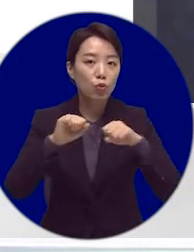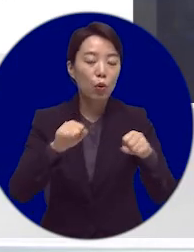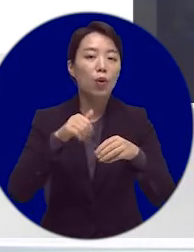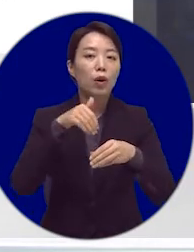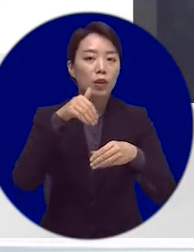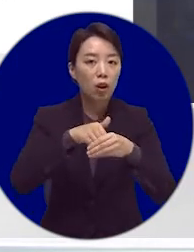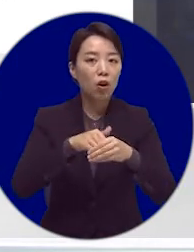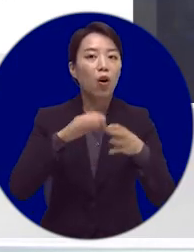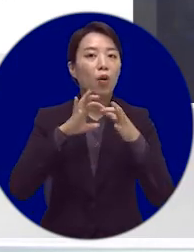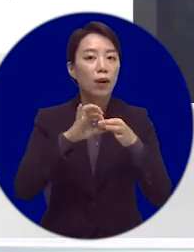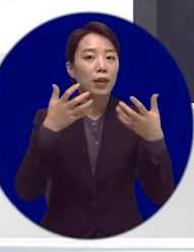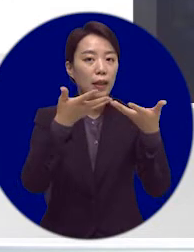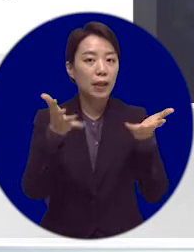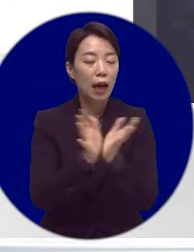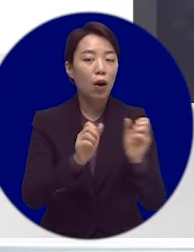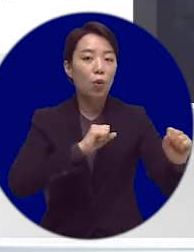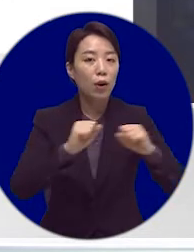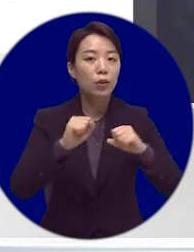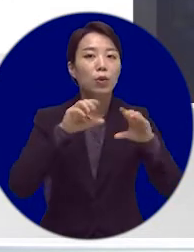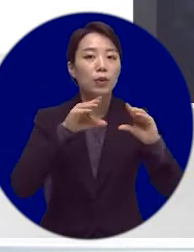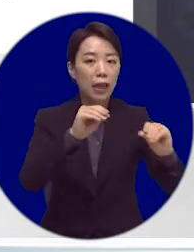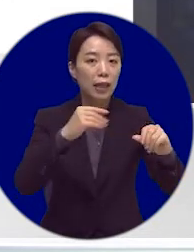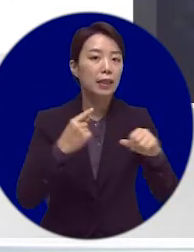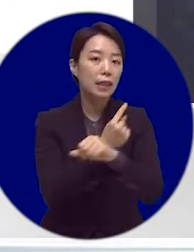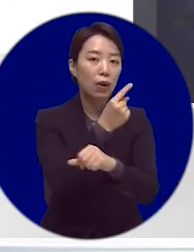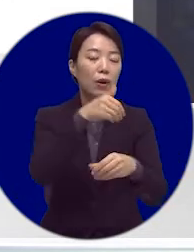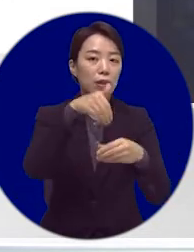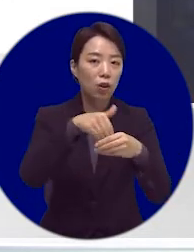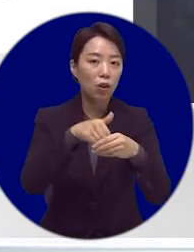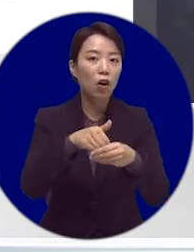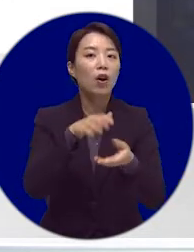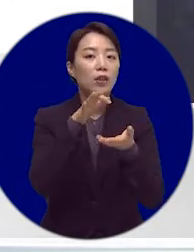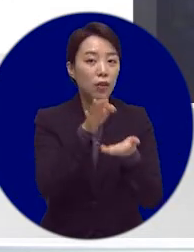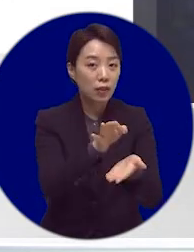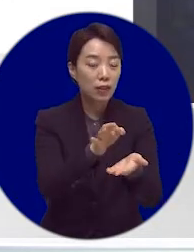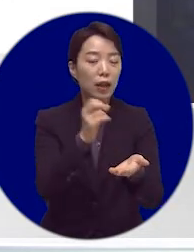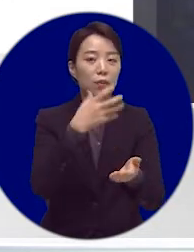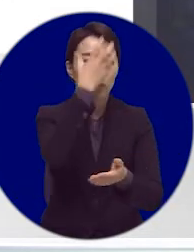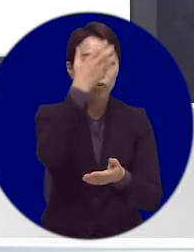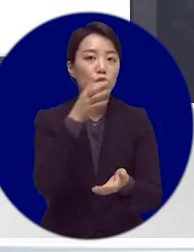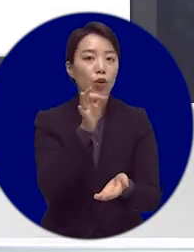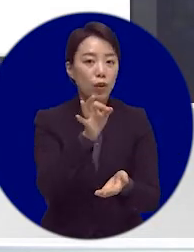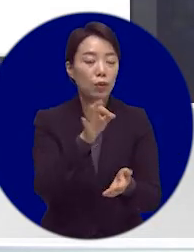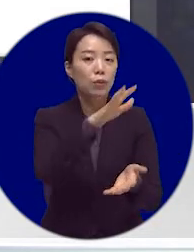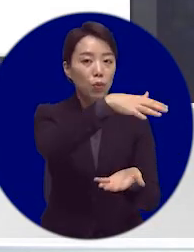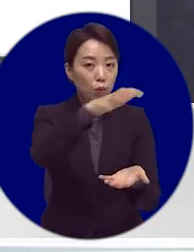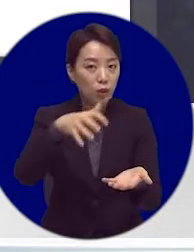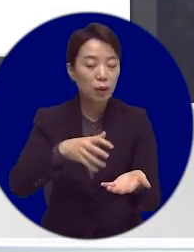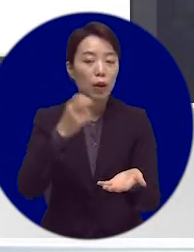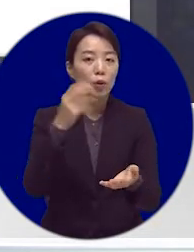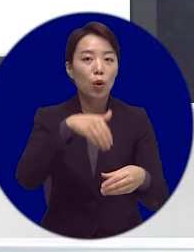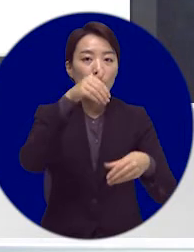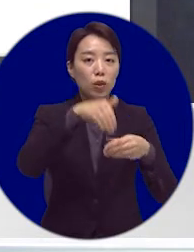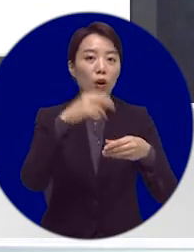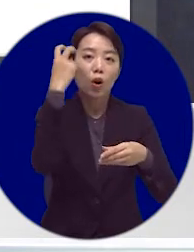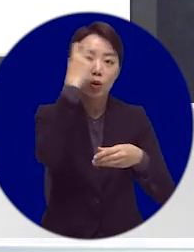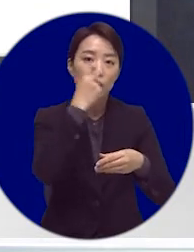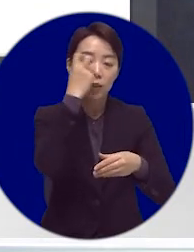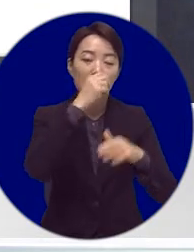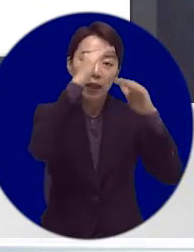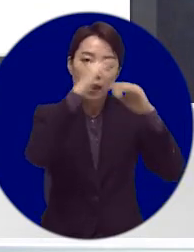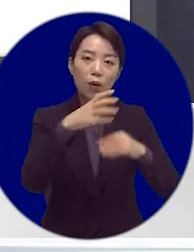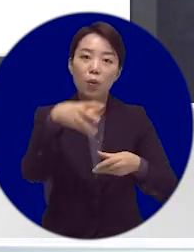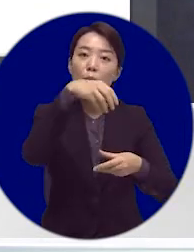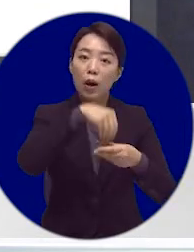선거운동, 선거와 관련한 정당 활동의 제한, 제외선거, 정치자금, 후원회를 통한 후원금 모금, 선거